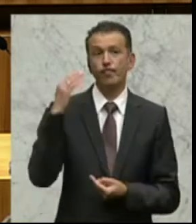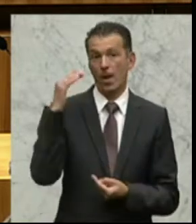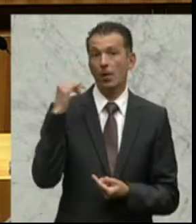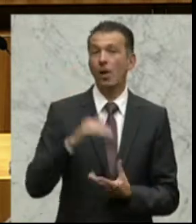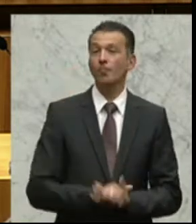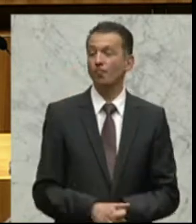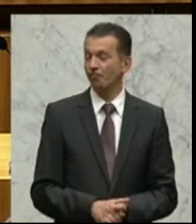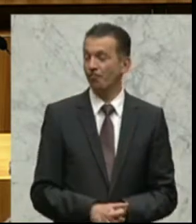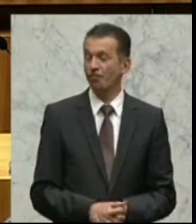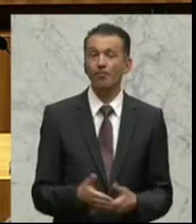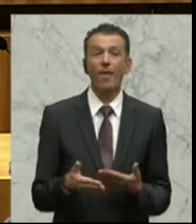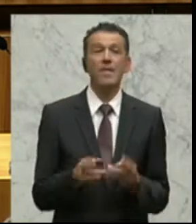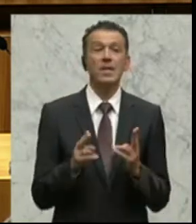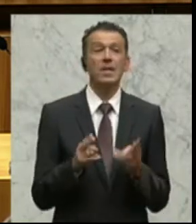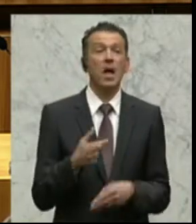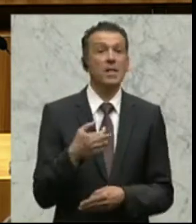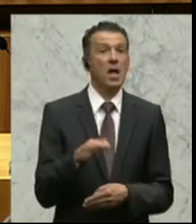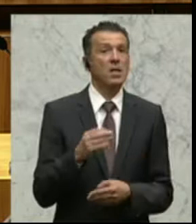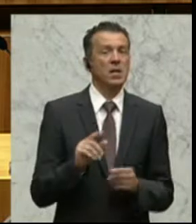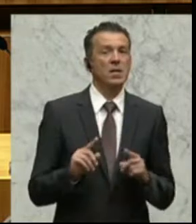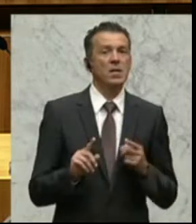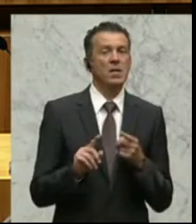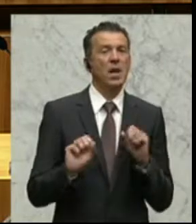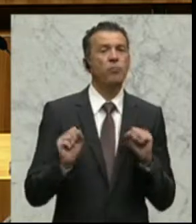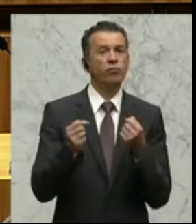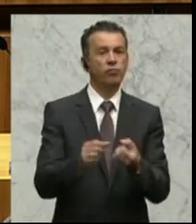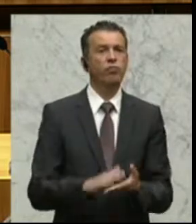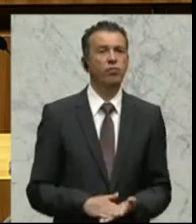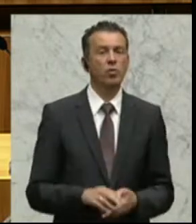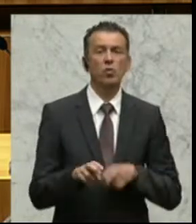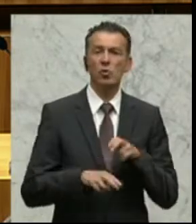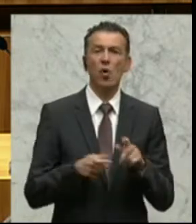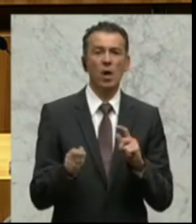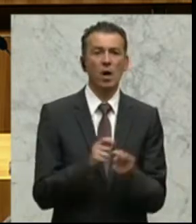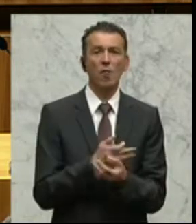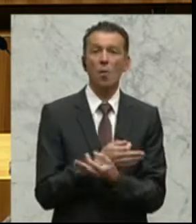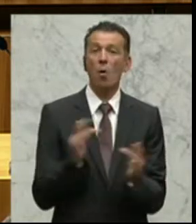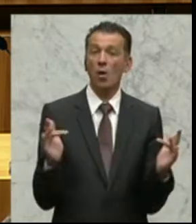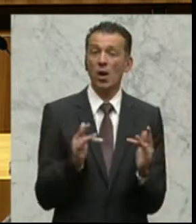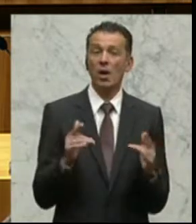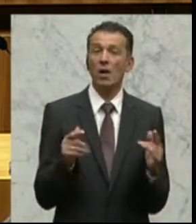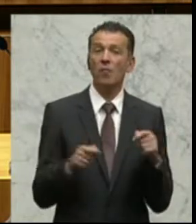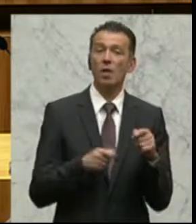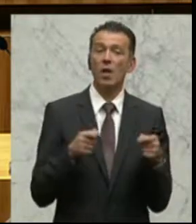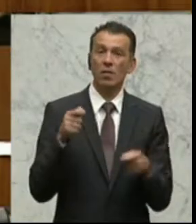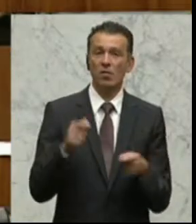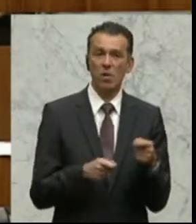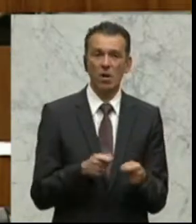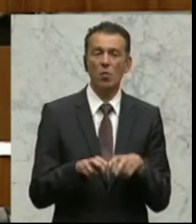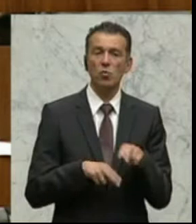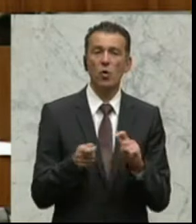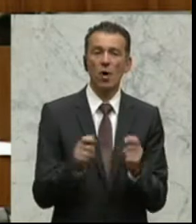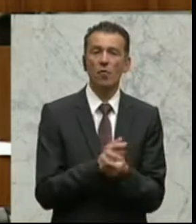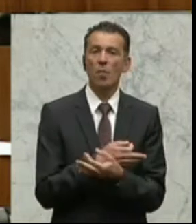man als einziges Ding anstreben? Nur eine Steuerreform ohne Gegenfinanzierung und eine Steuerreform natürlich ohne Vermögensteuern,